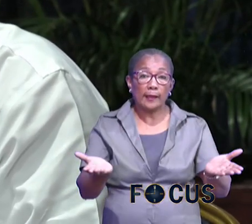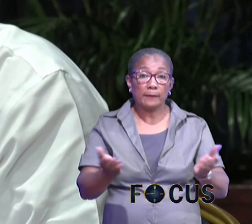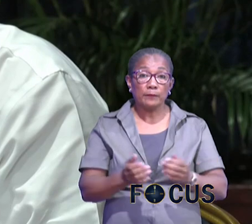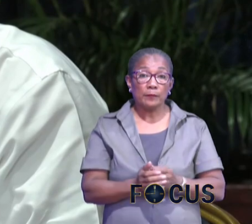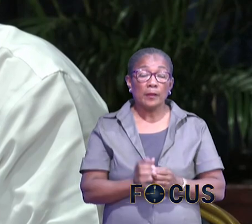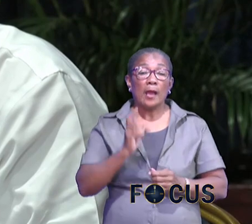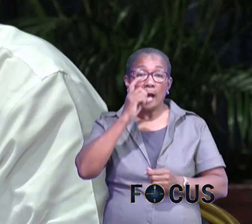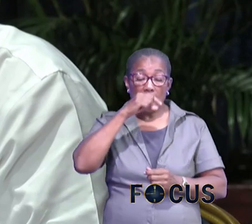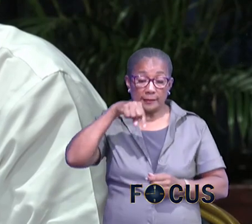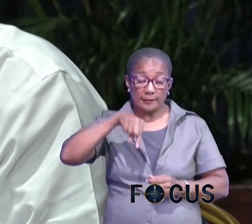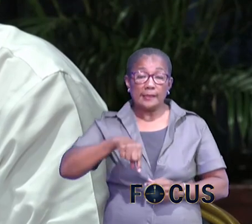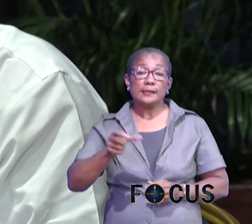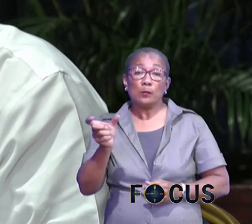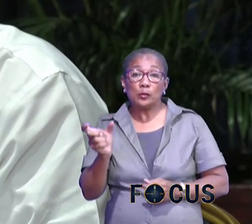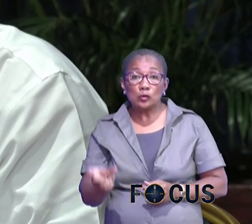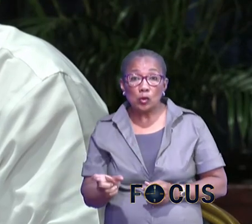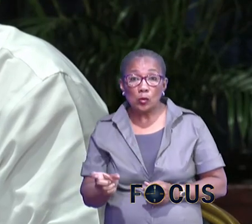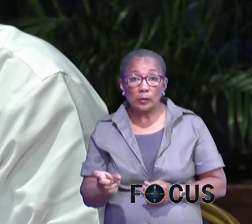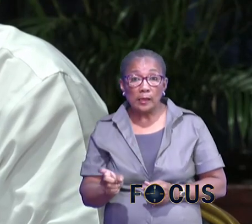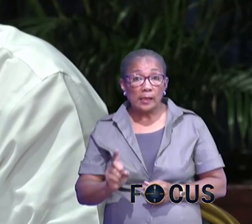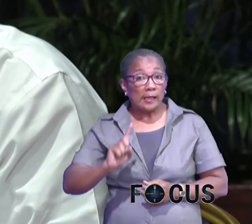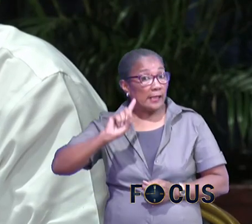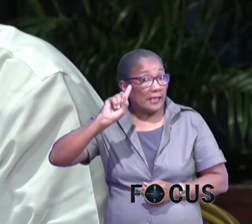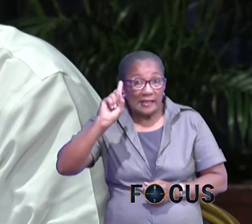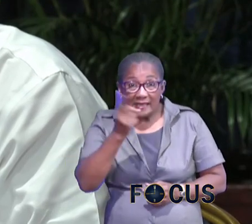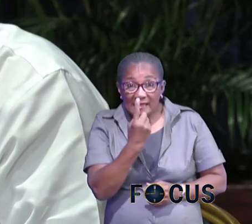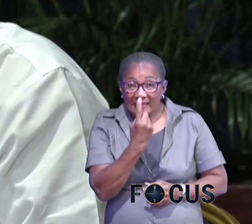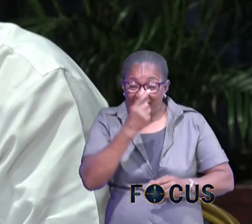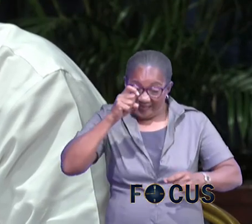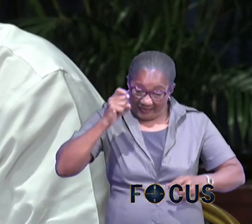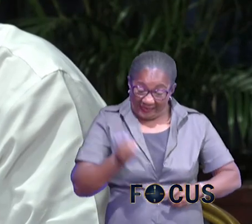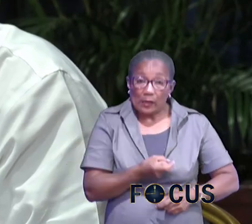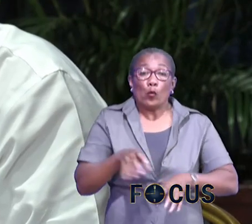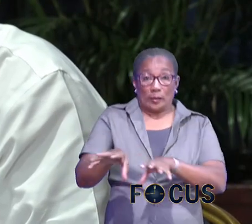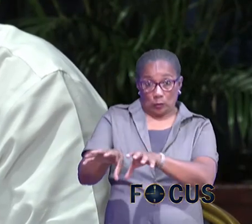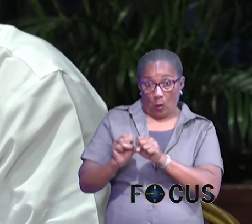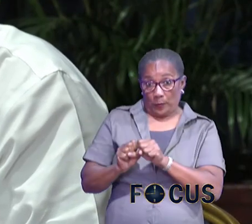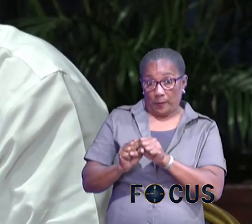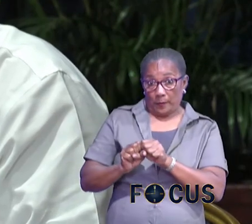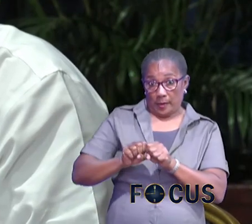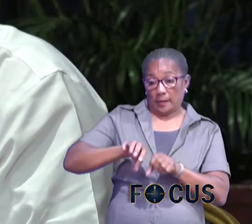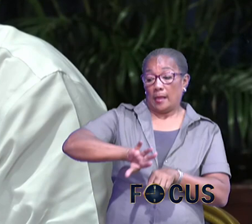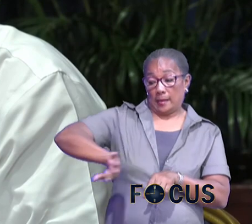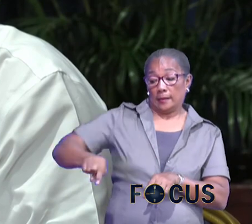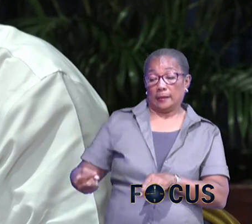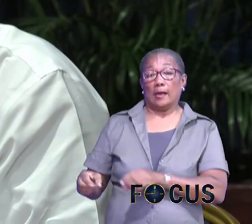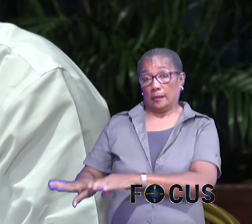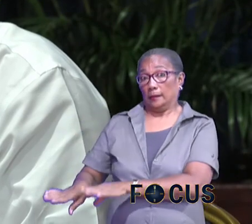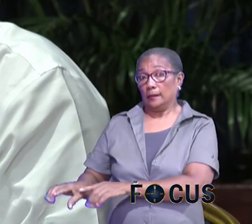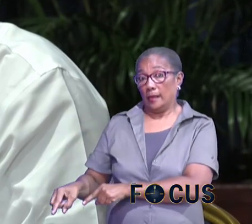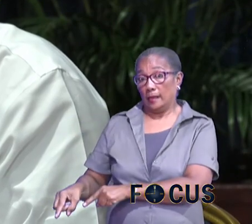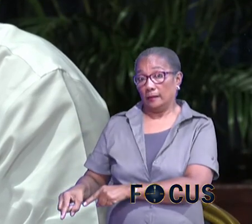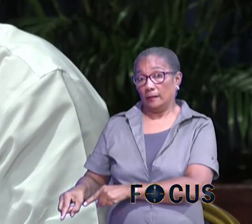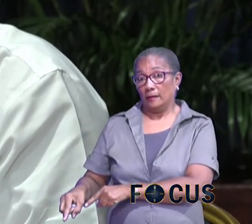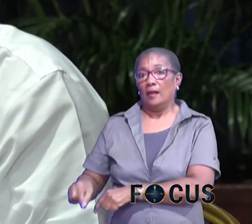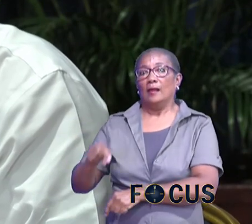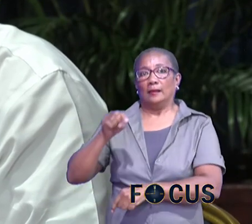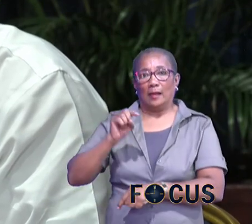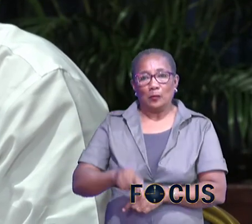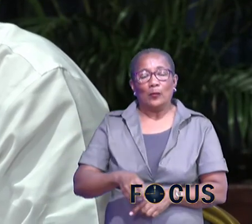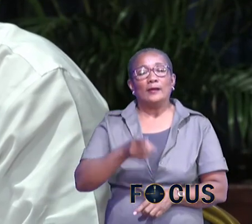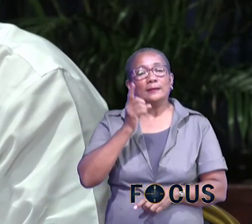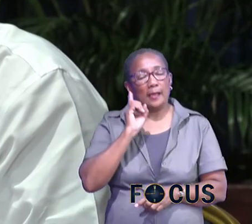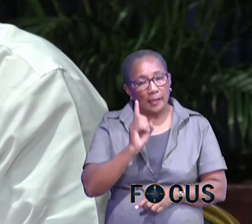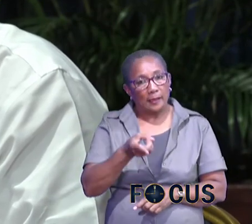Als deze persoon niet meteen was opgepakt en in quarantaine geplaatst was, dan was het